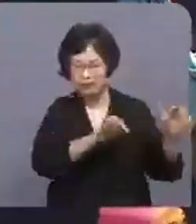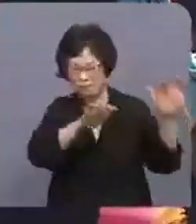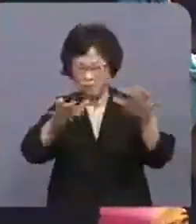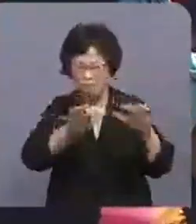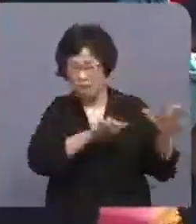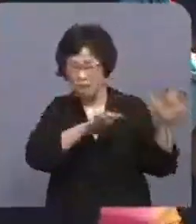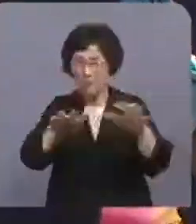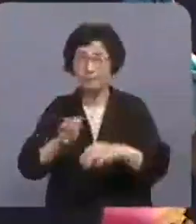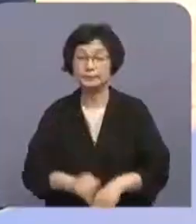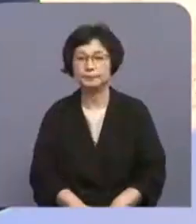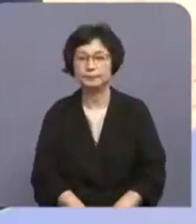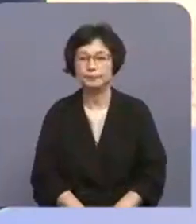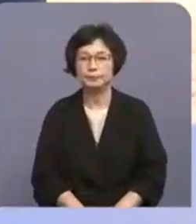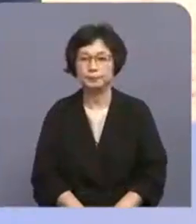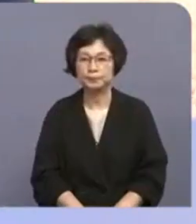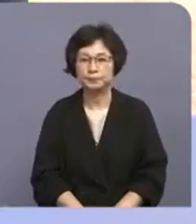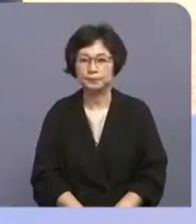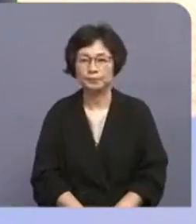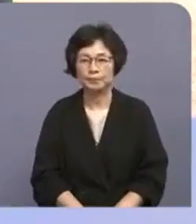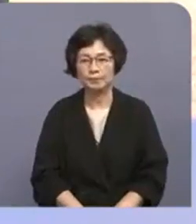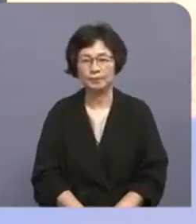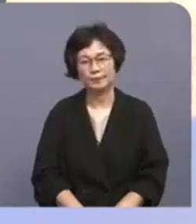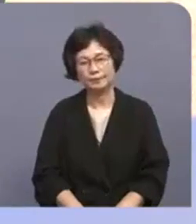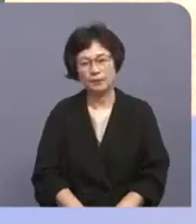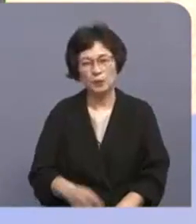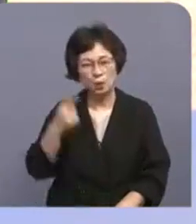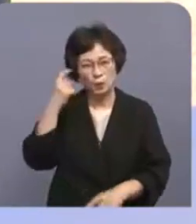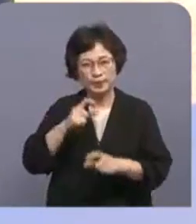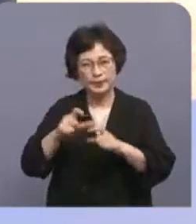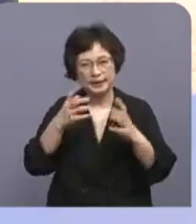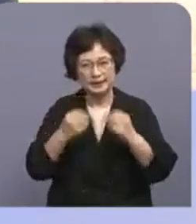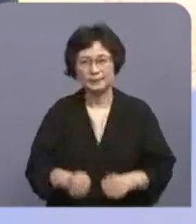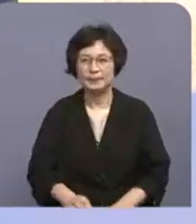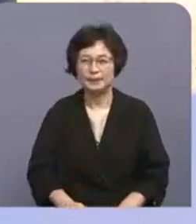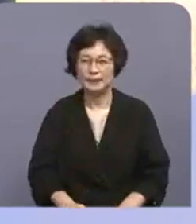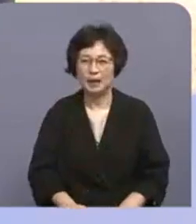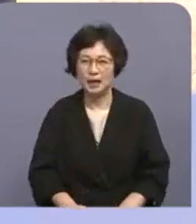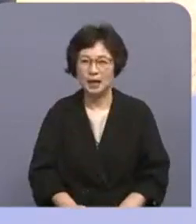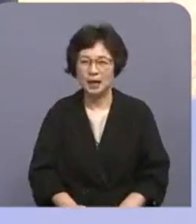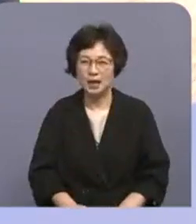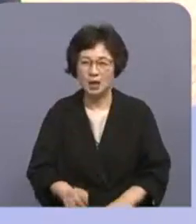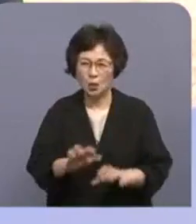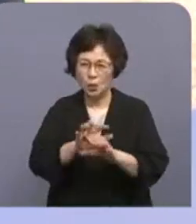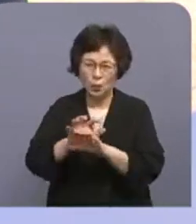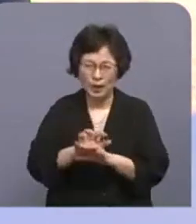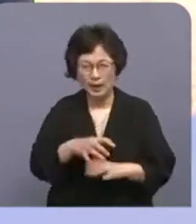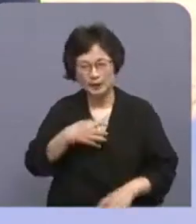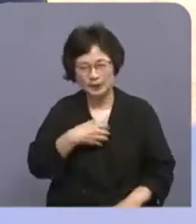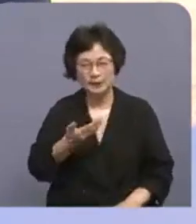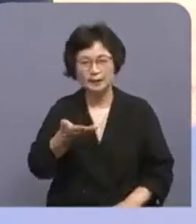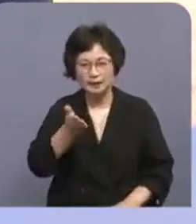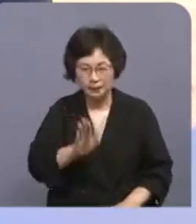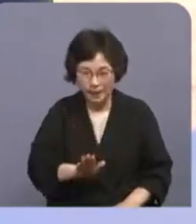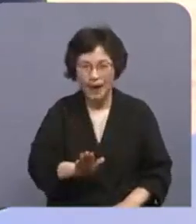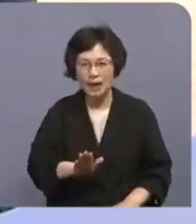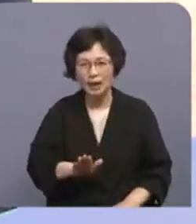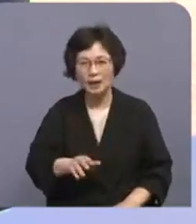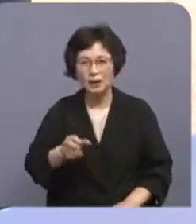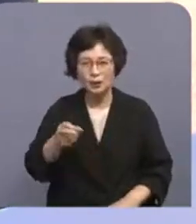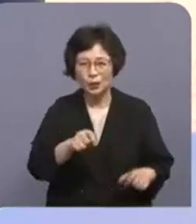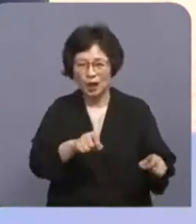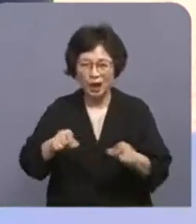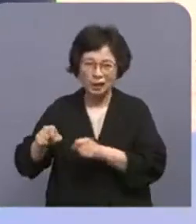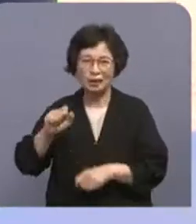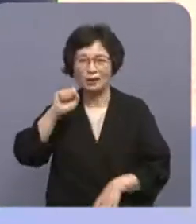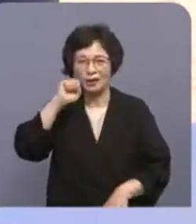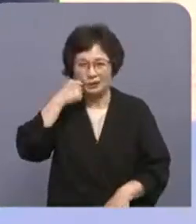해수욕장을 찾았습니다. 걱정은 많이 했죠. 근데 이때 아니면 또 오기도 힘들 것 같고, 그리고 또 미류잔이 좀 시간